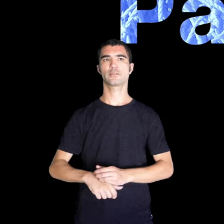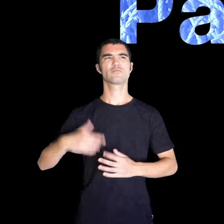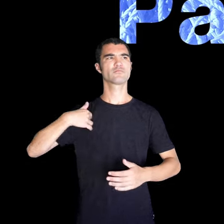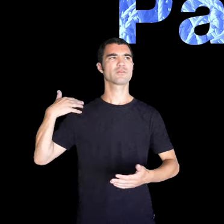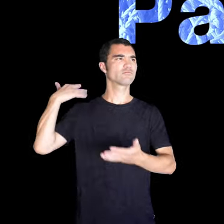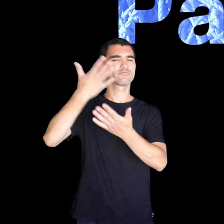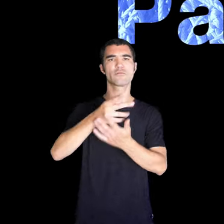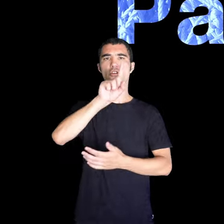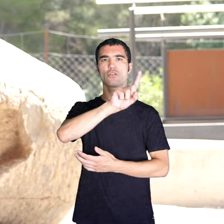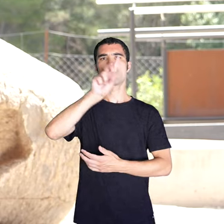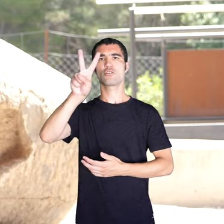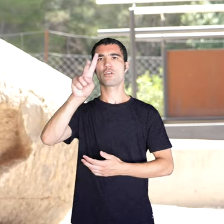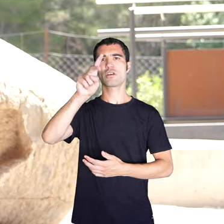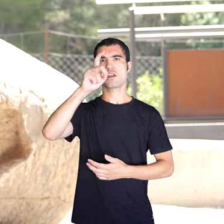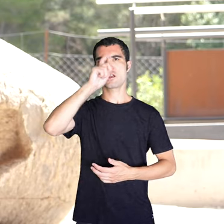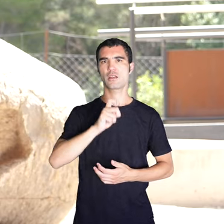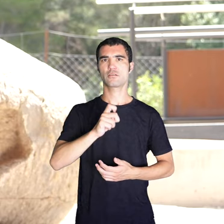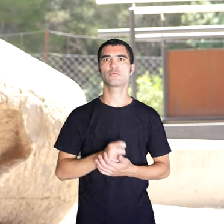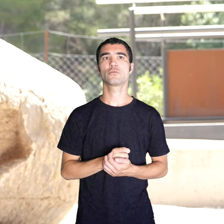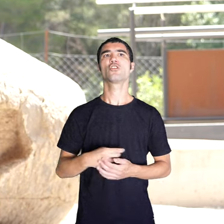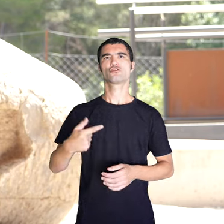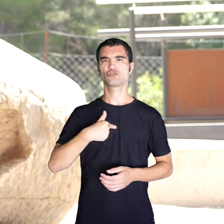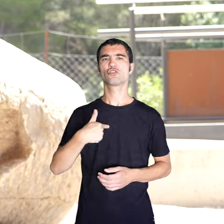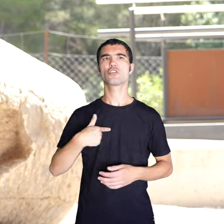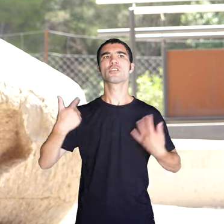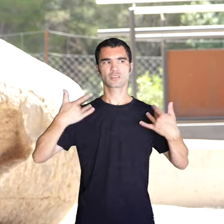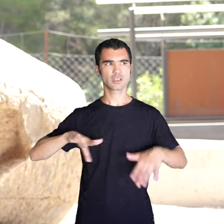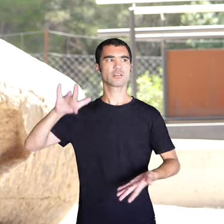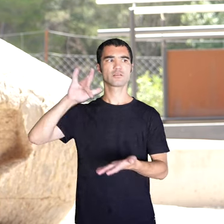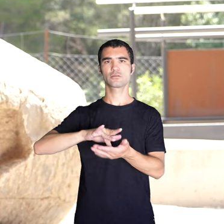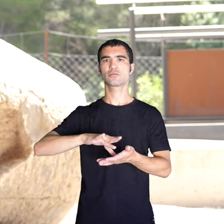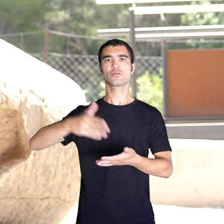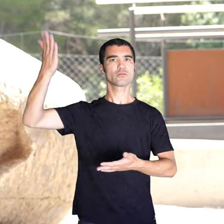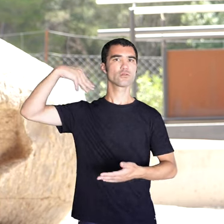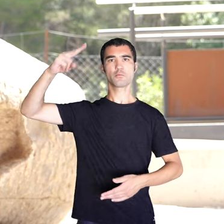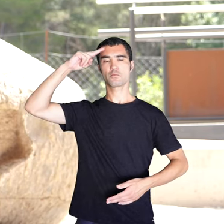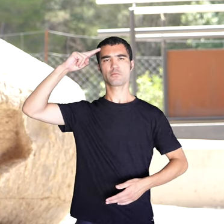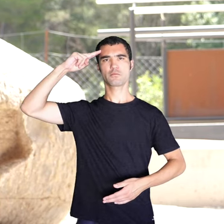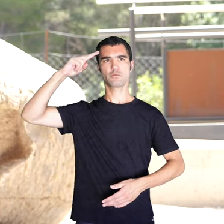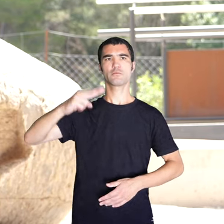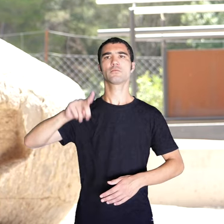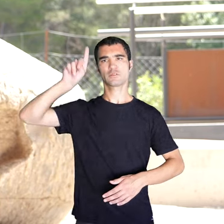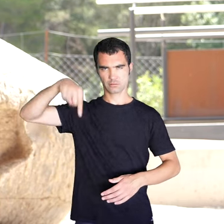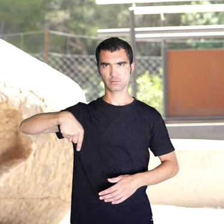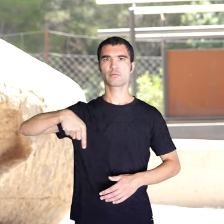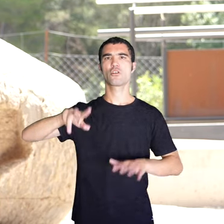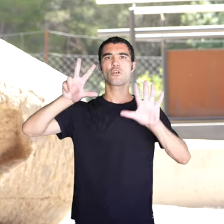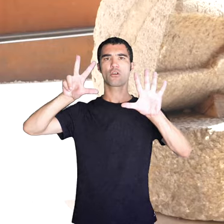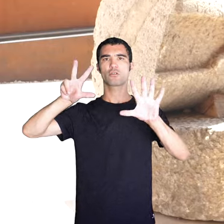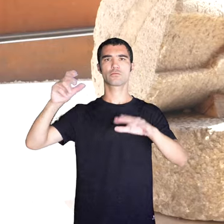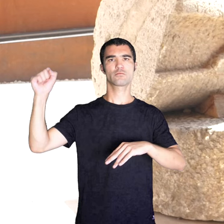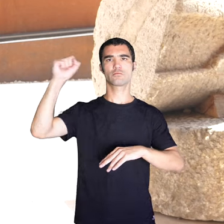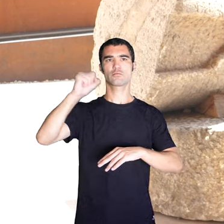de més 12 anys. El que ja havia estat i ser patró també de més 8